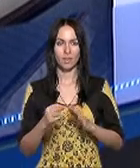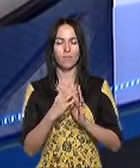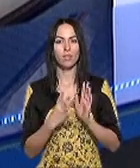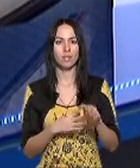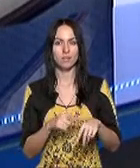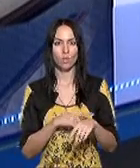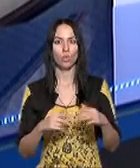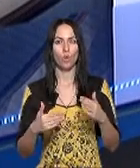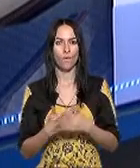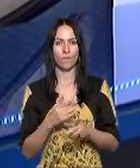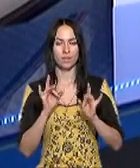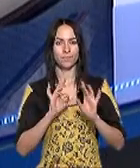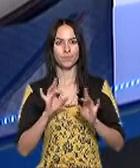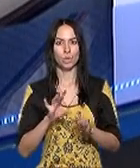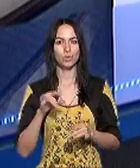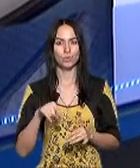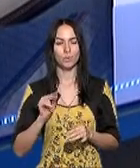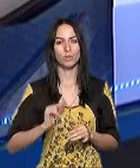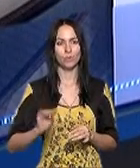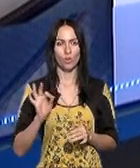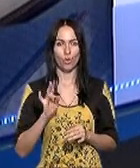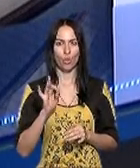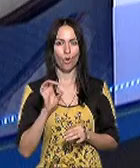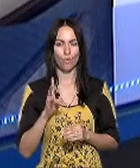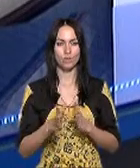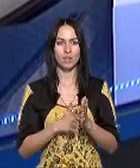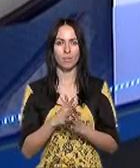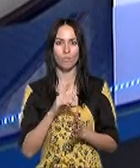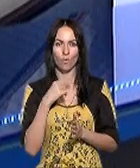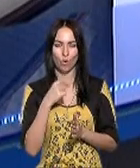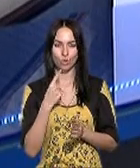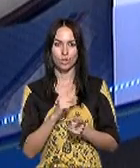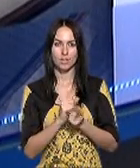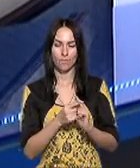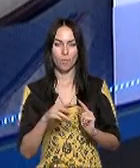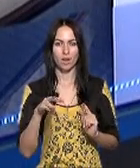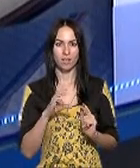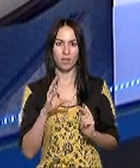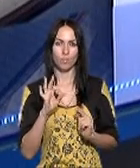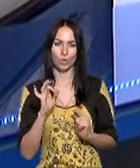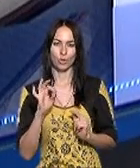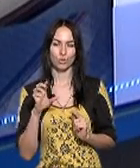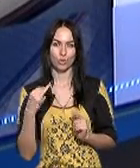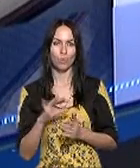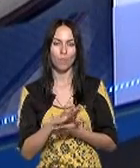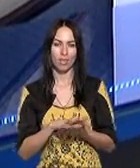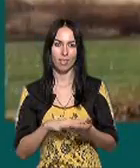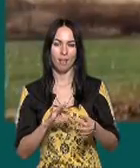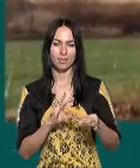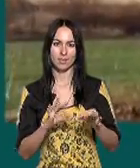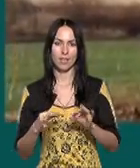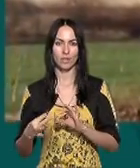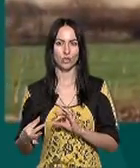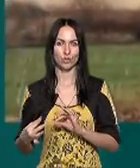19 година. Новини в ефірі Суспільного. В студії Олександра Новосел. Мовою жестів перекладає Моніка Соробей. Далі детальніше.